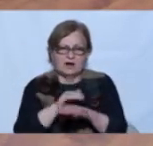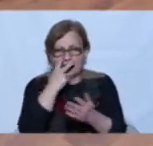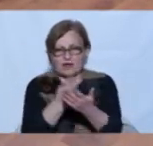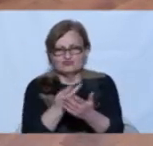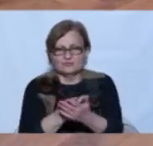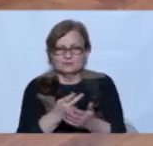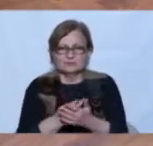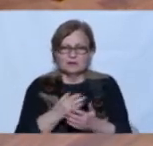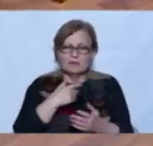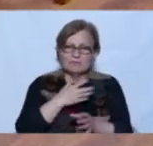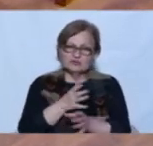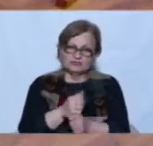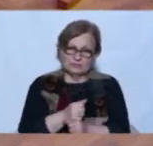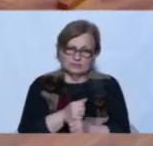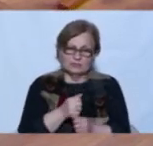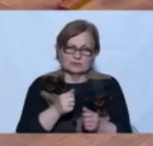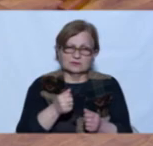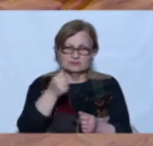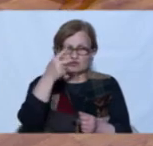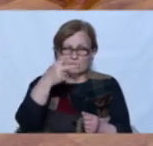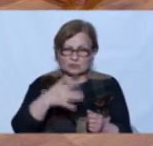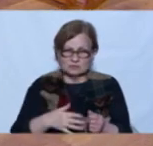შევამოკლე არათუ ჩამონათვალი ამ